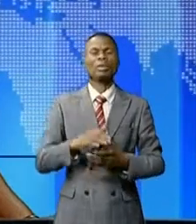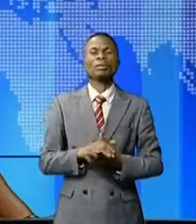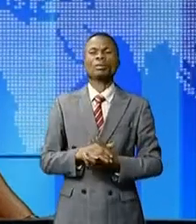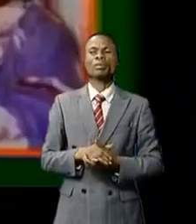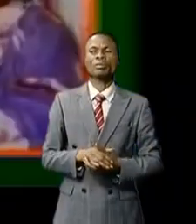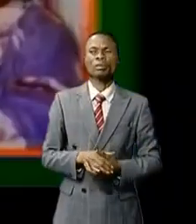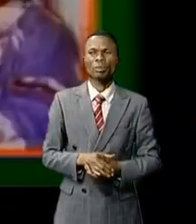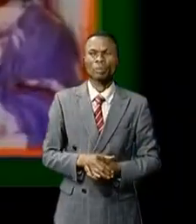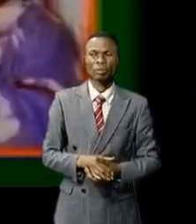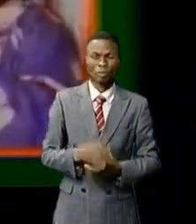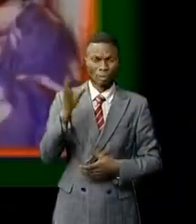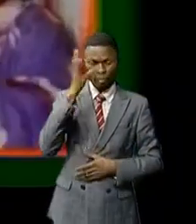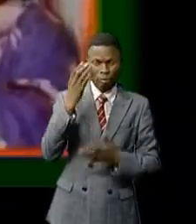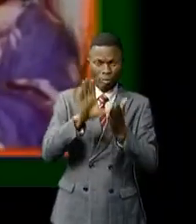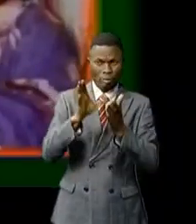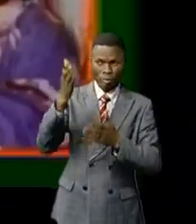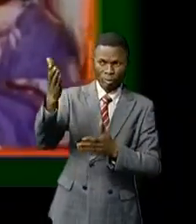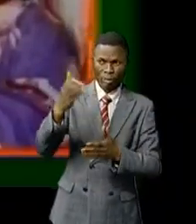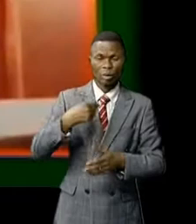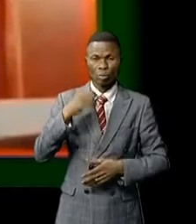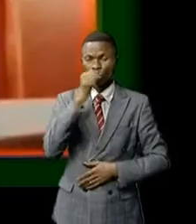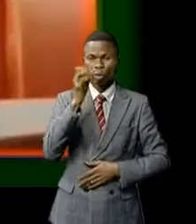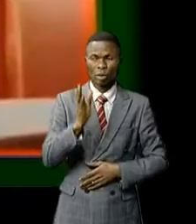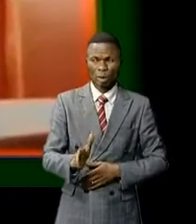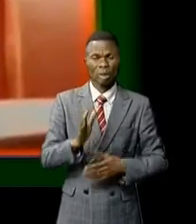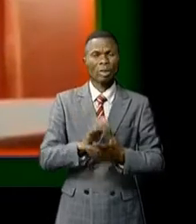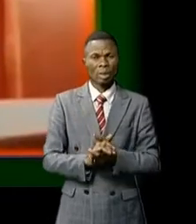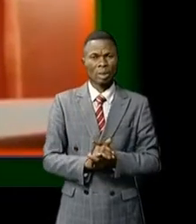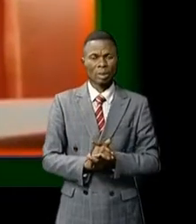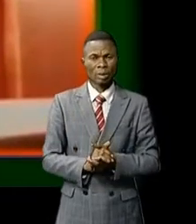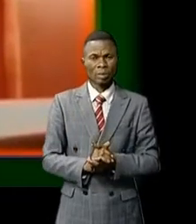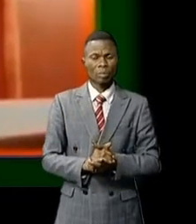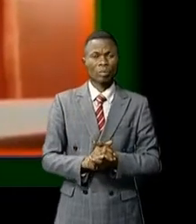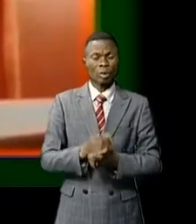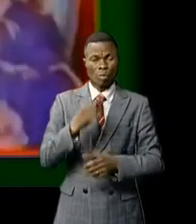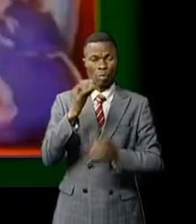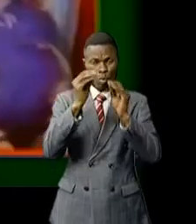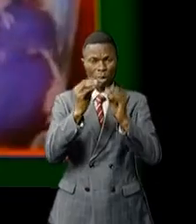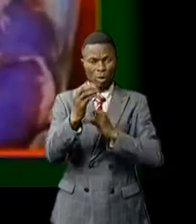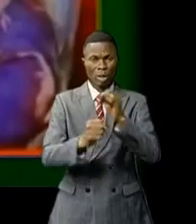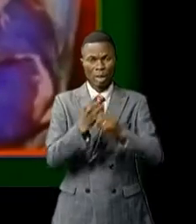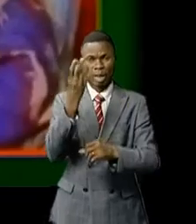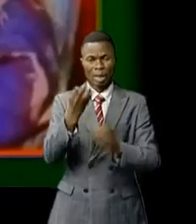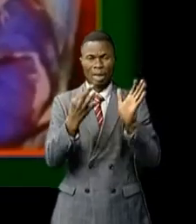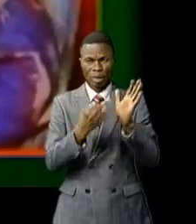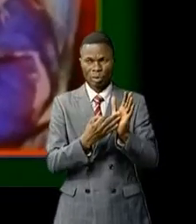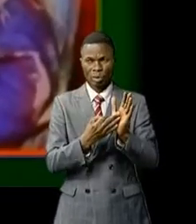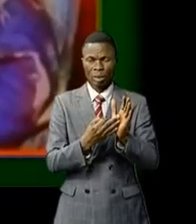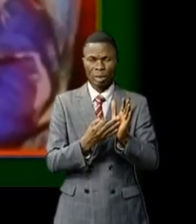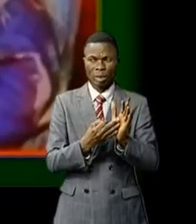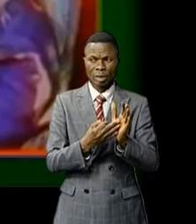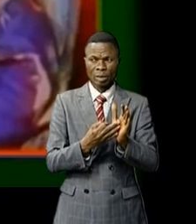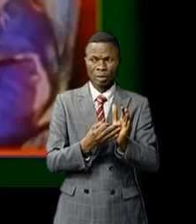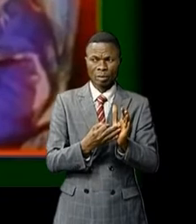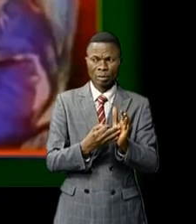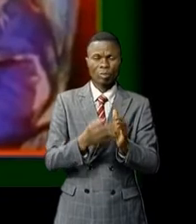Lofembe. Le patron, je suis artiste musicien. J'ai grandi, j'ai 48 ans maintenant. Je me suis imposé en tant